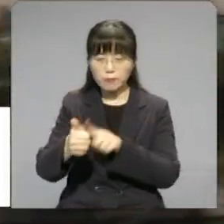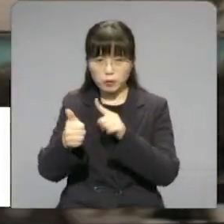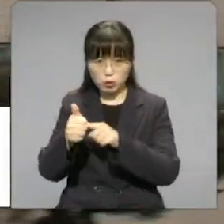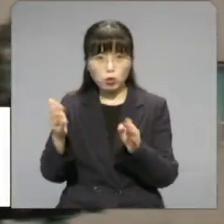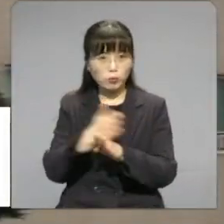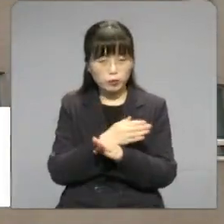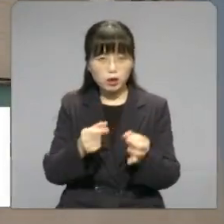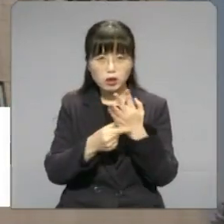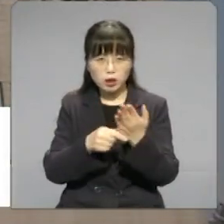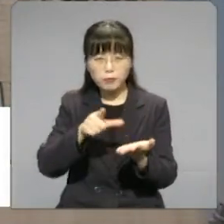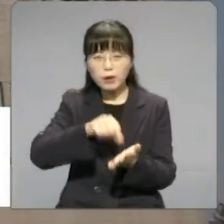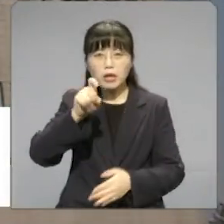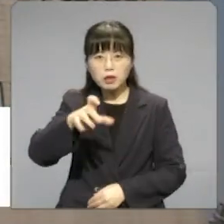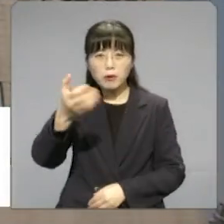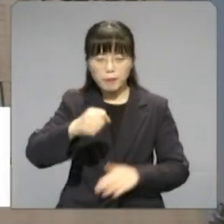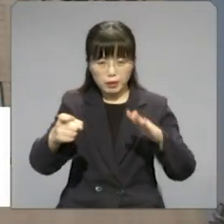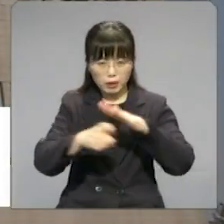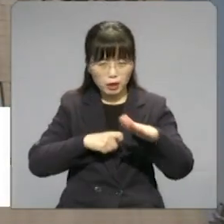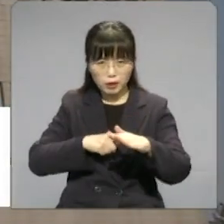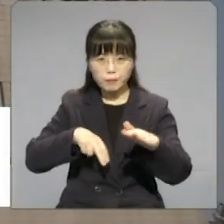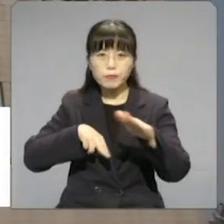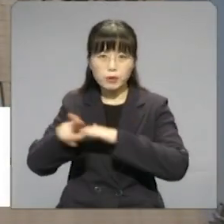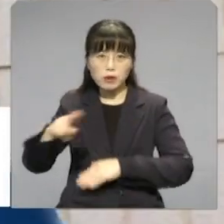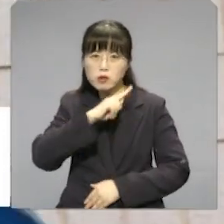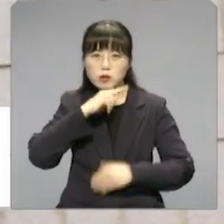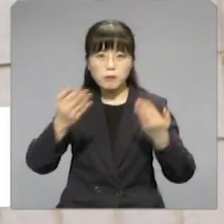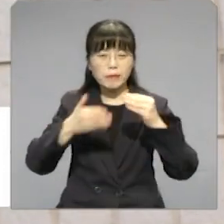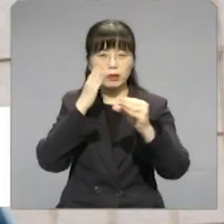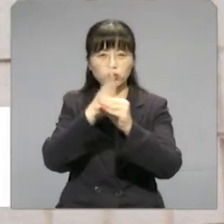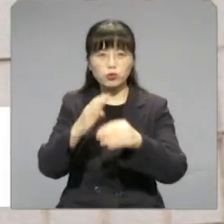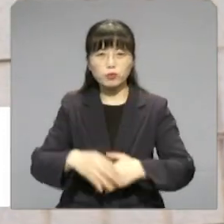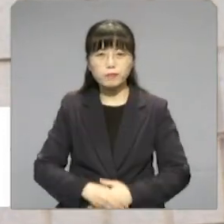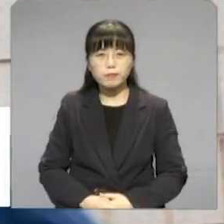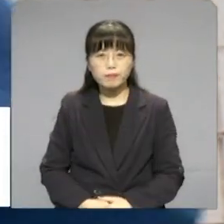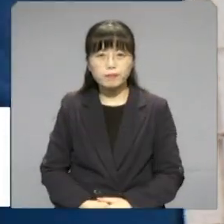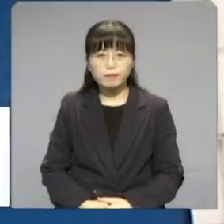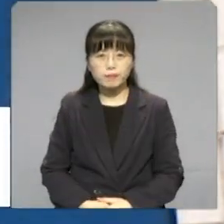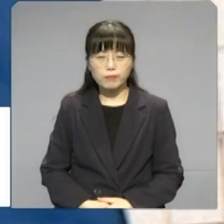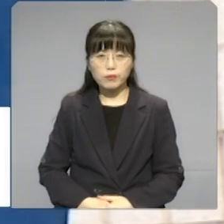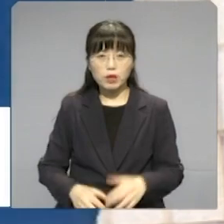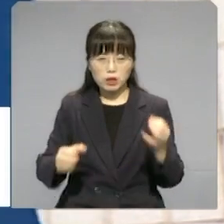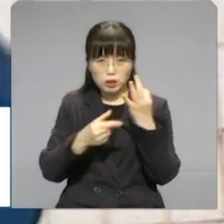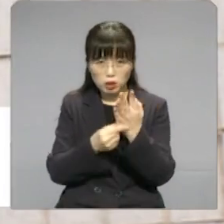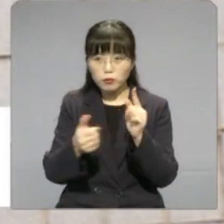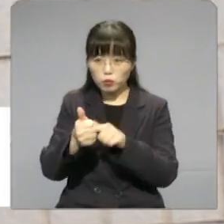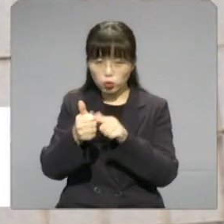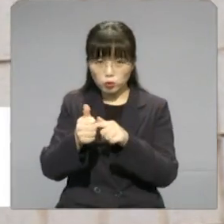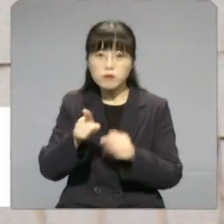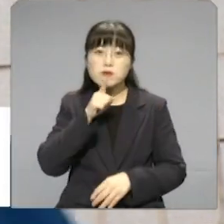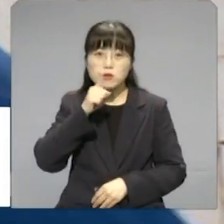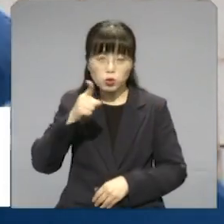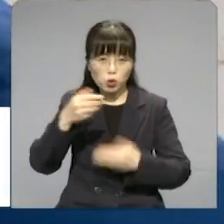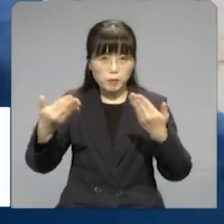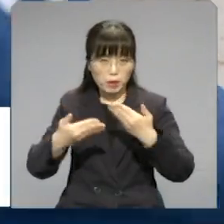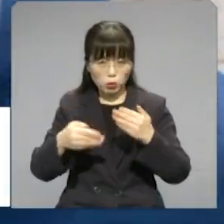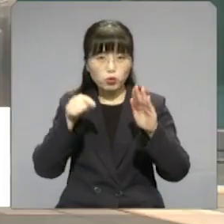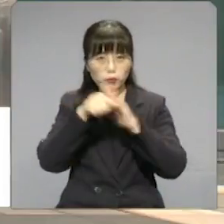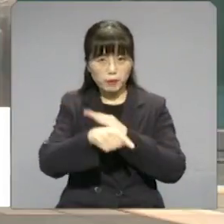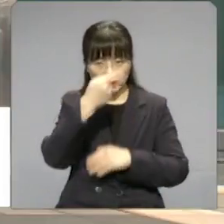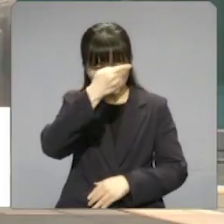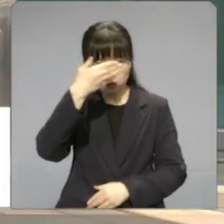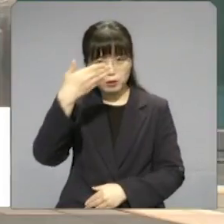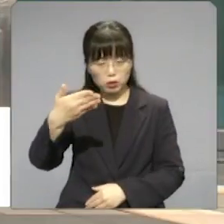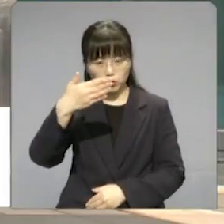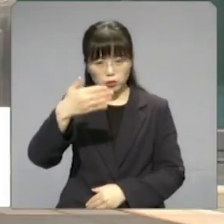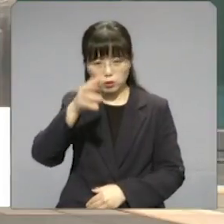B씨로부터 현금 약 10억 원을 가로채 달아난 혐의를 받고 있습니다. 현금 주인인 B씨로부터 신고를 받고 출동한